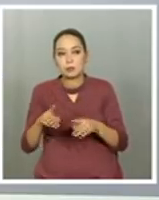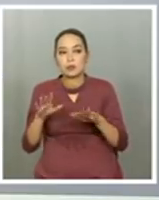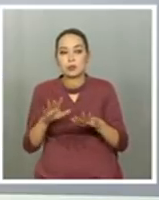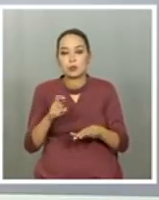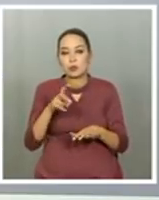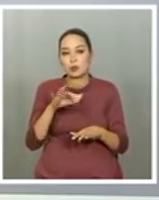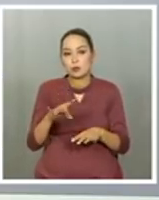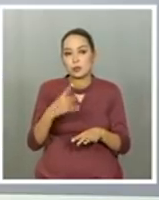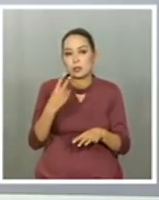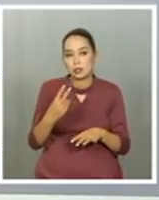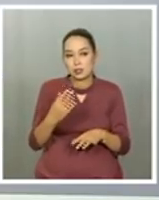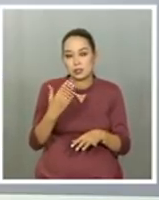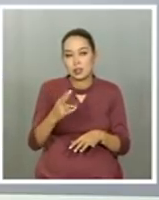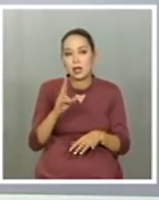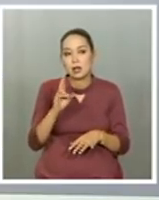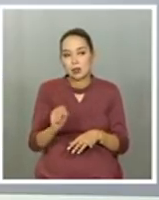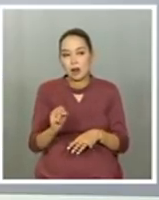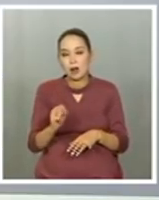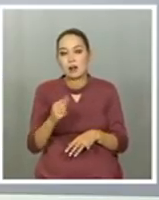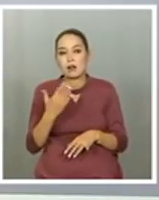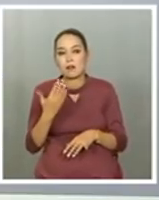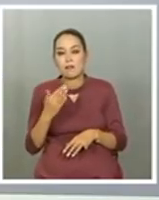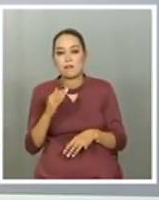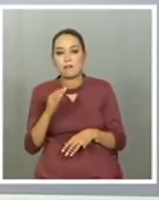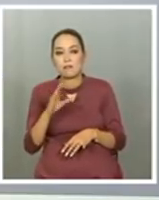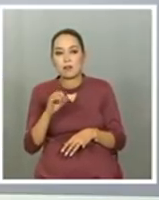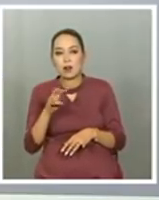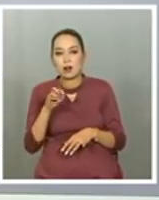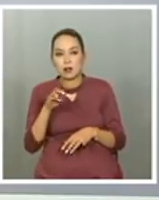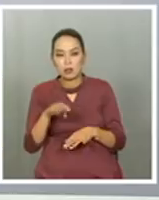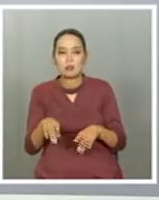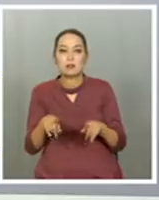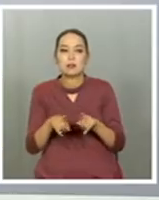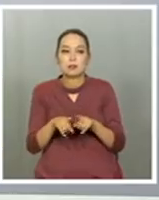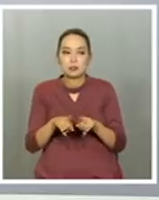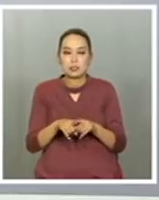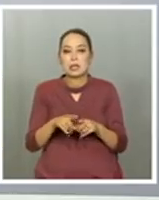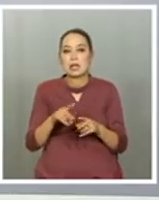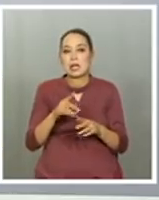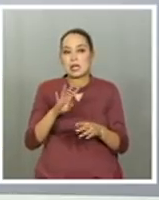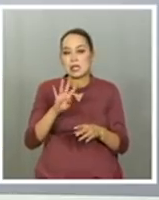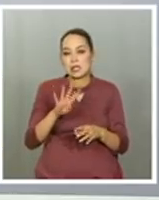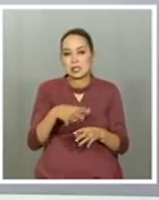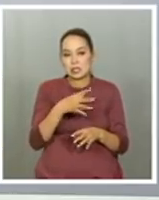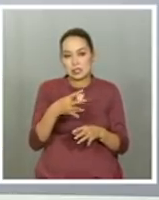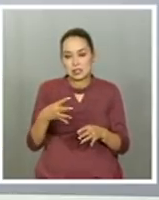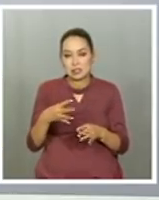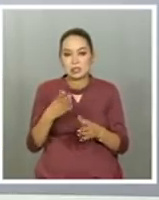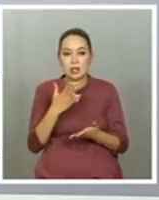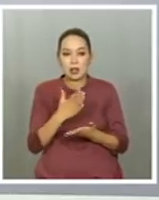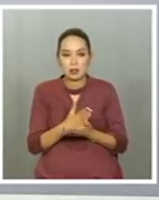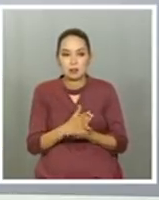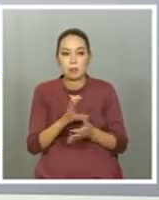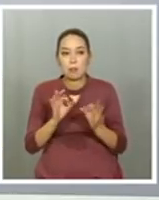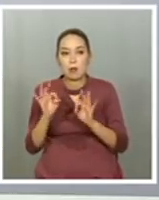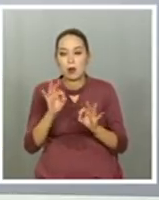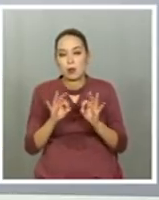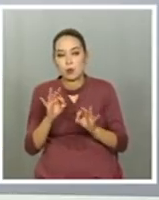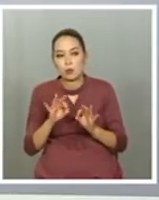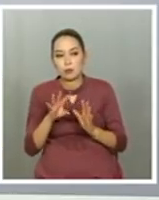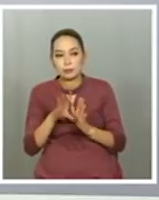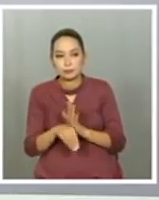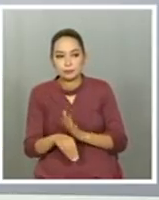молекуласы кавалентті полисіз байланыспен кристалдық торы молекулалық боп саналады.